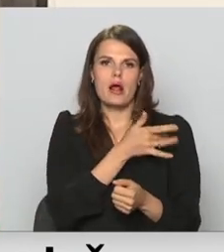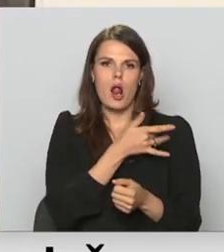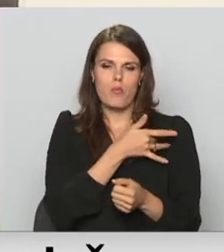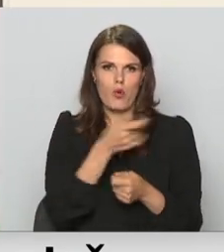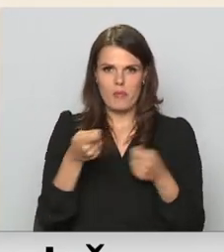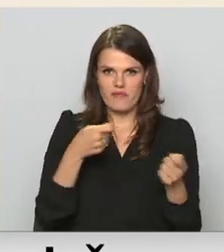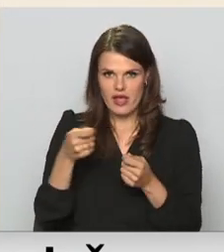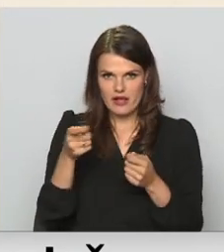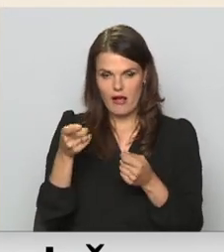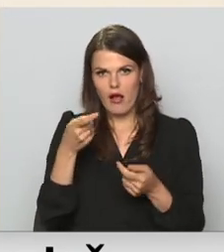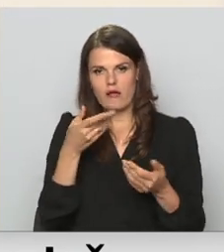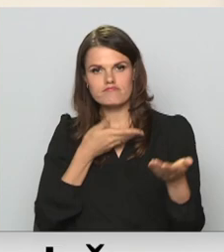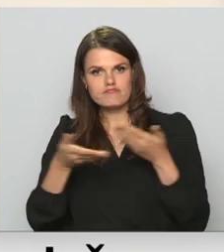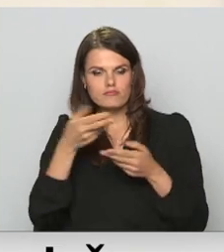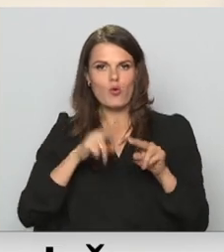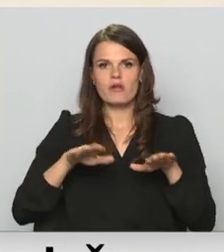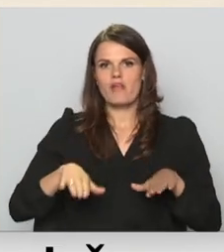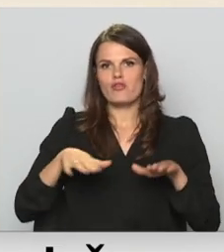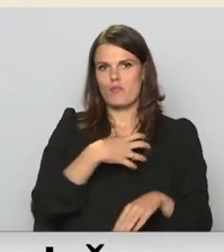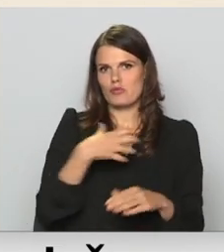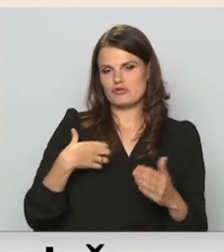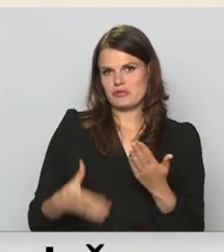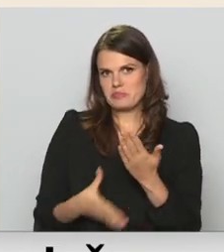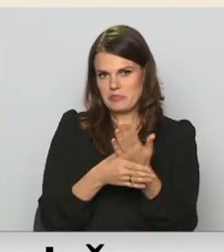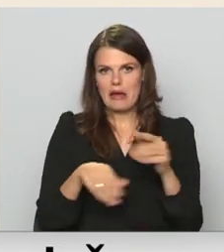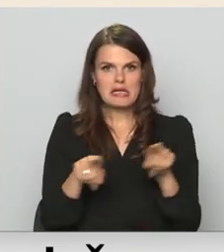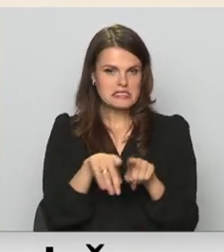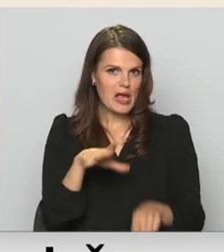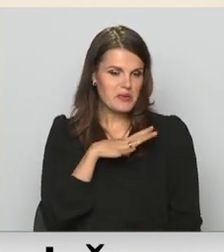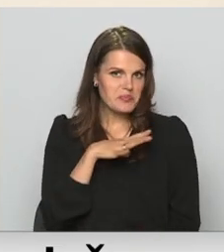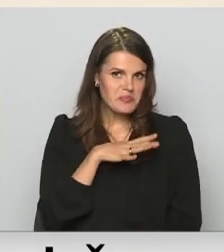vietējo pašvaldību. Sandra Pēgļkalne, Kaspars Daņaļevičs, Vidzdaugavas televīzija.